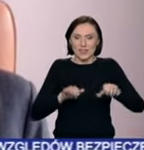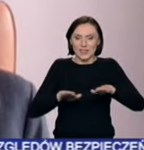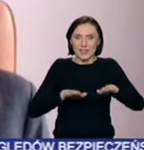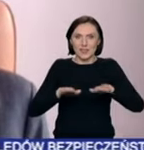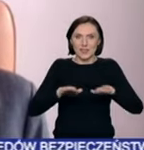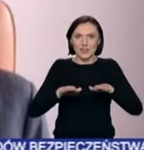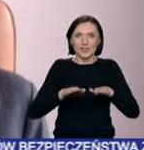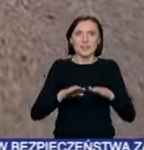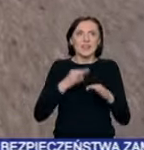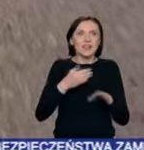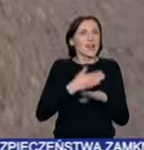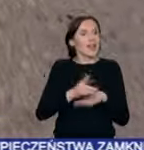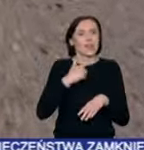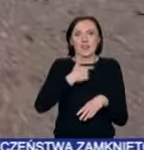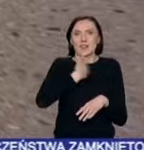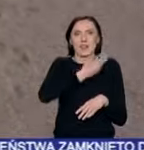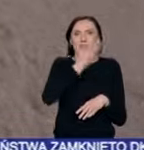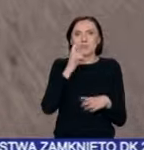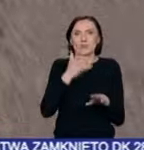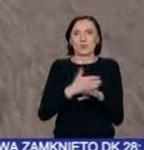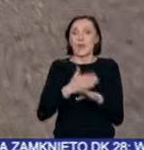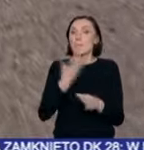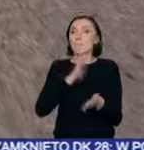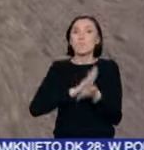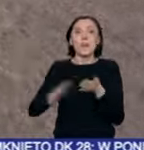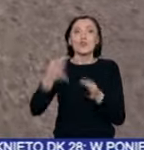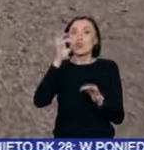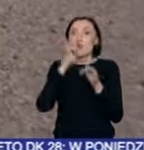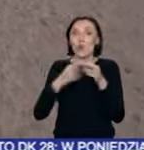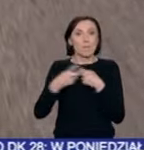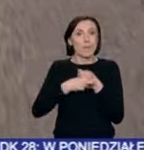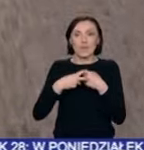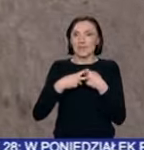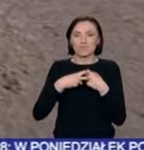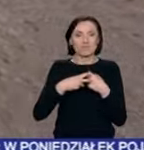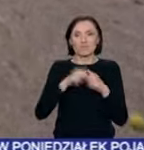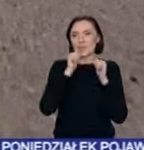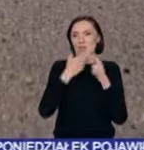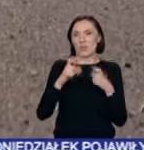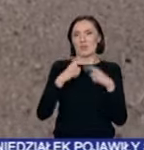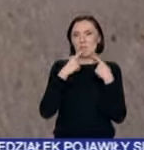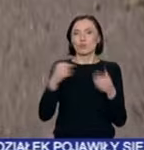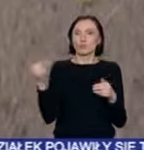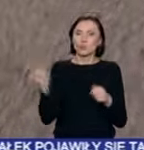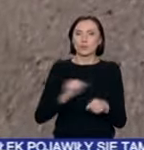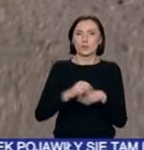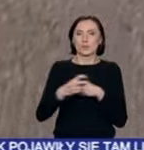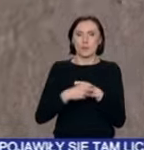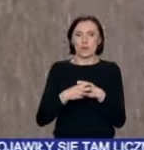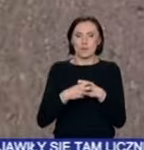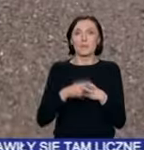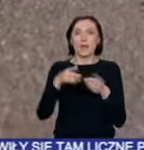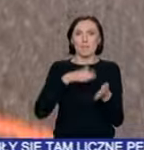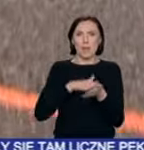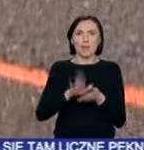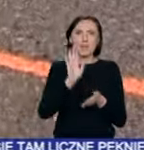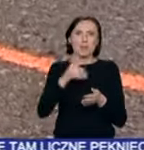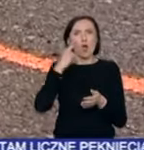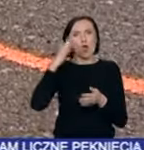więcej pytań niż odpowiedzi. Bez dokładnych badań geologicznych nie będziemy mogli niczego konkretnego powiedzieć. Badania właśnie się rozpoczynają. Potrwają